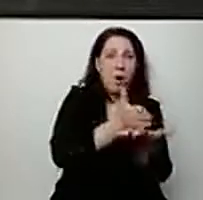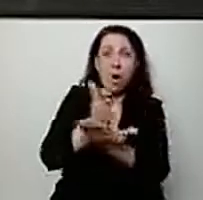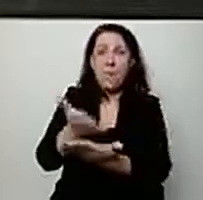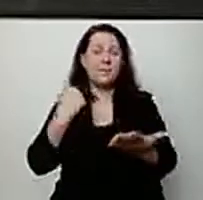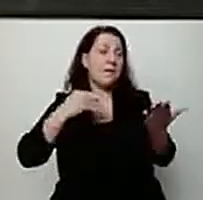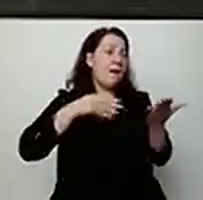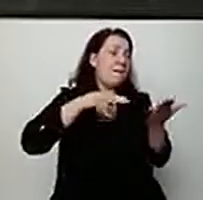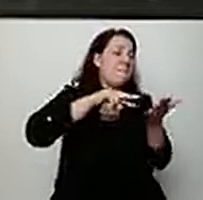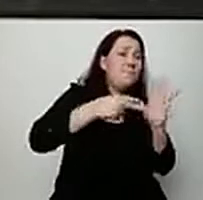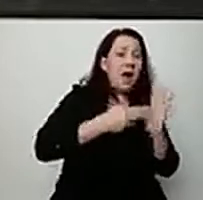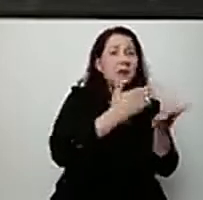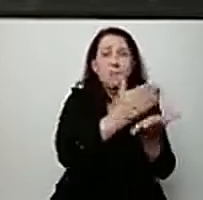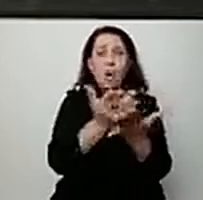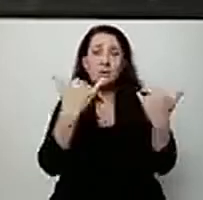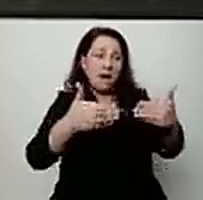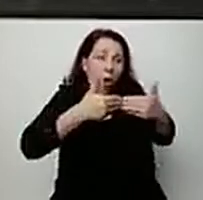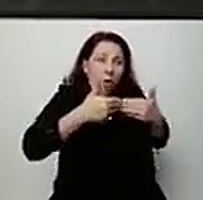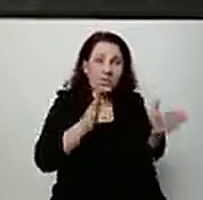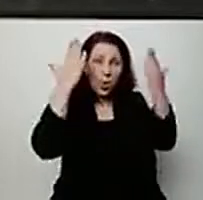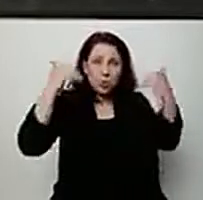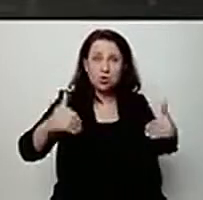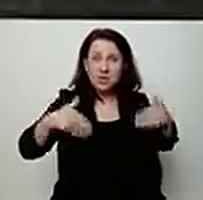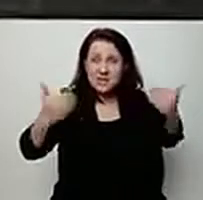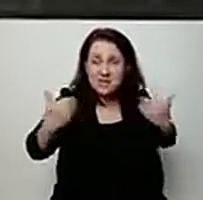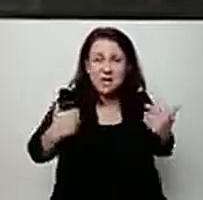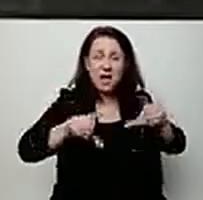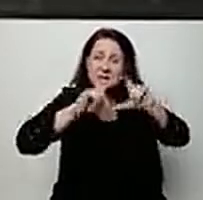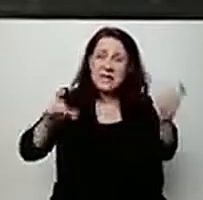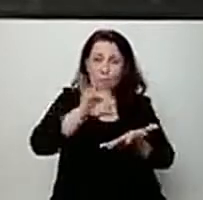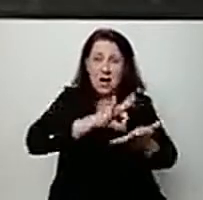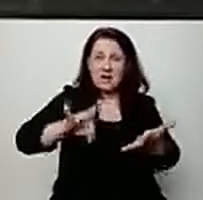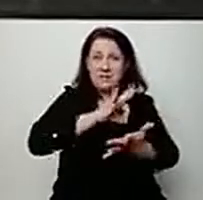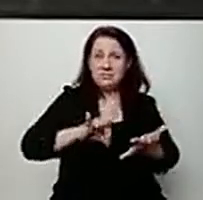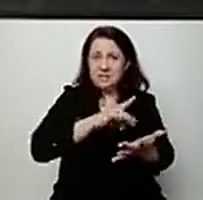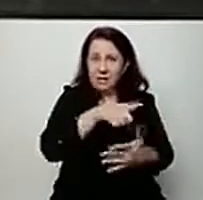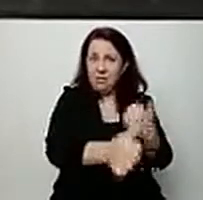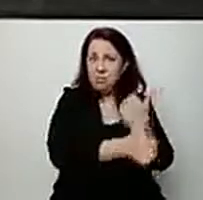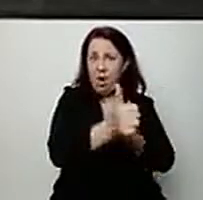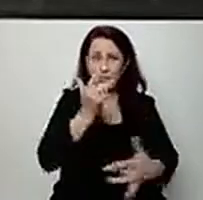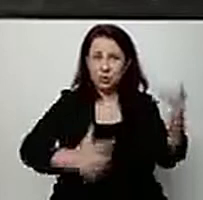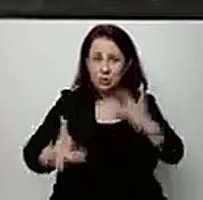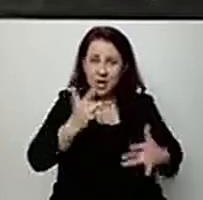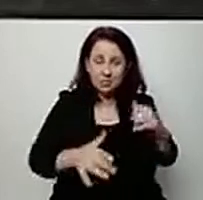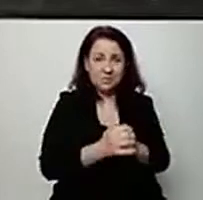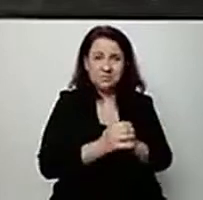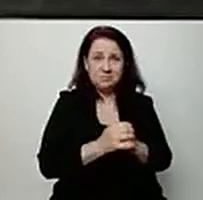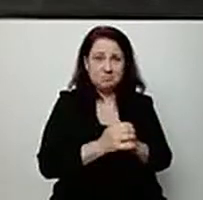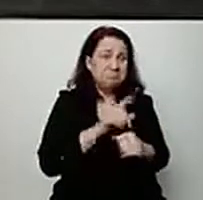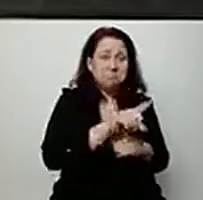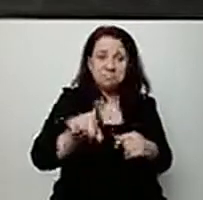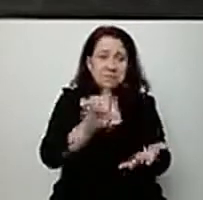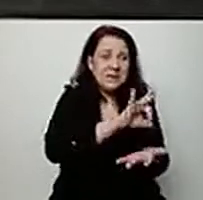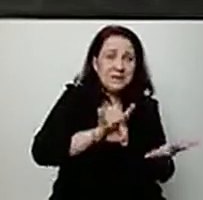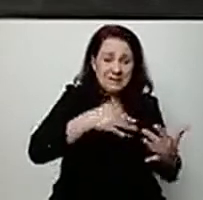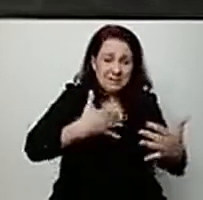otwierania uzdrowisk, na czym cierpią całe gminy. Niektóre gminy są bliskie bankructwa czy